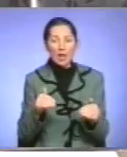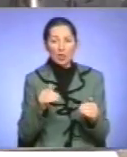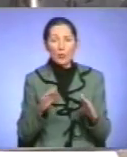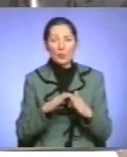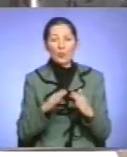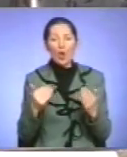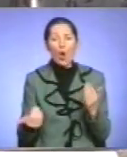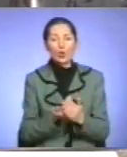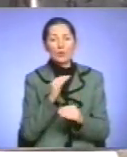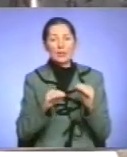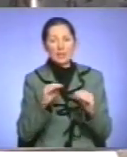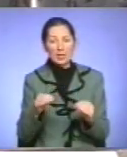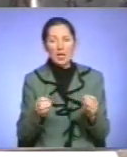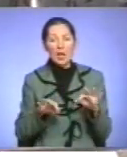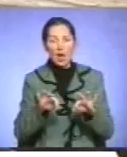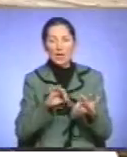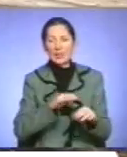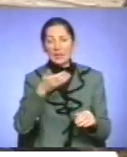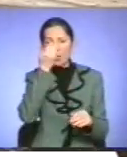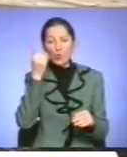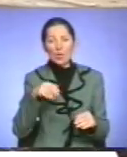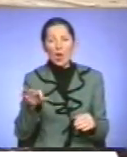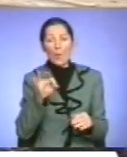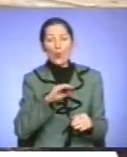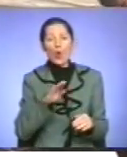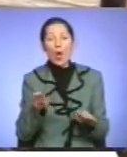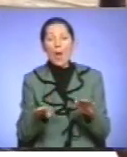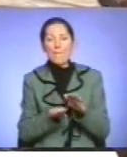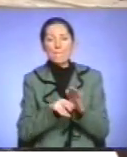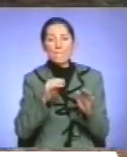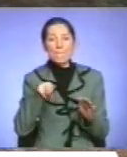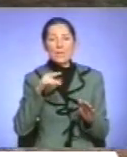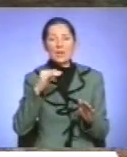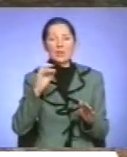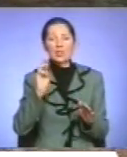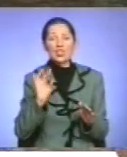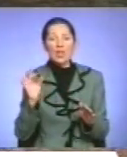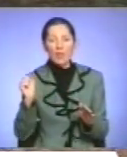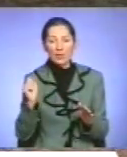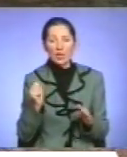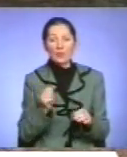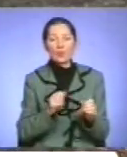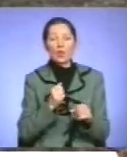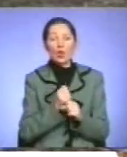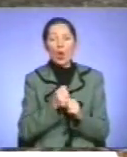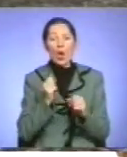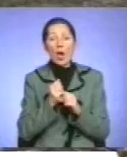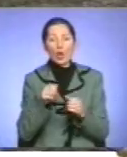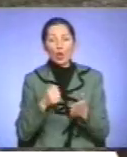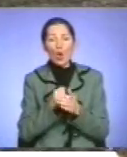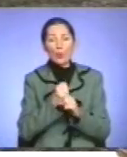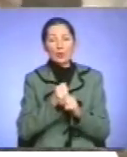автотранспорту. Не забули правоохоронці і про підшефних. До вихованців Тернопільського дитячого будинку працівники управління кадрового забезпечення обласної